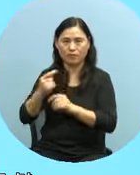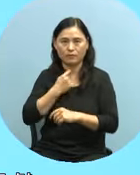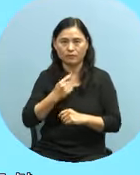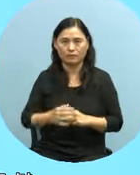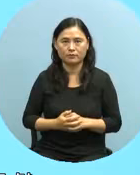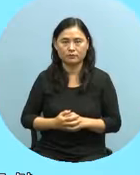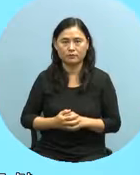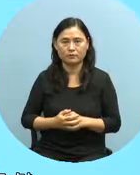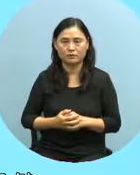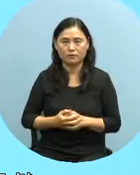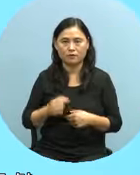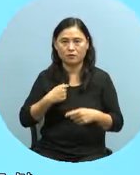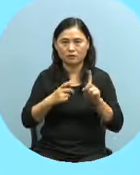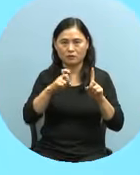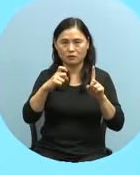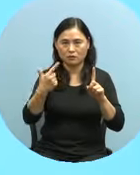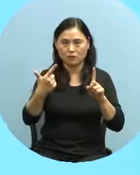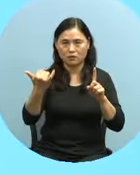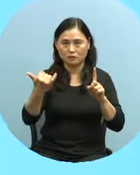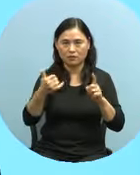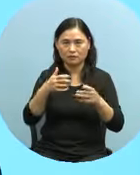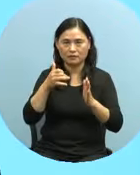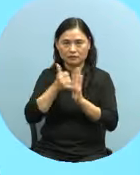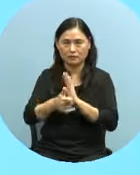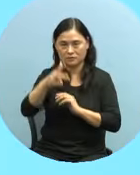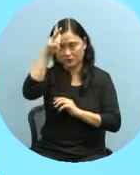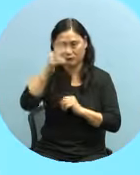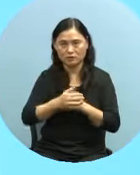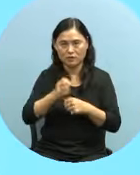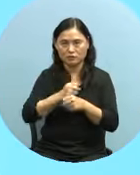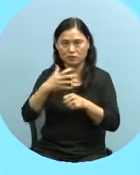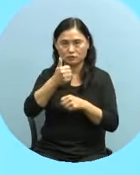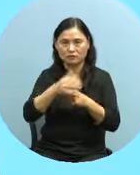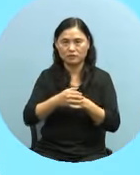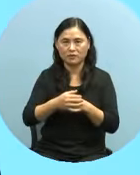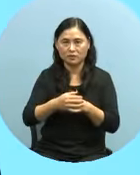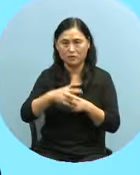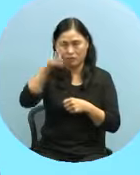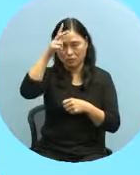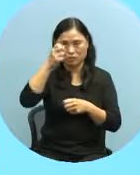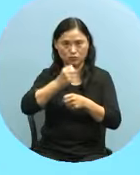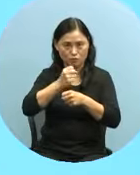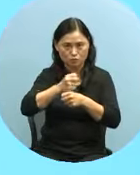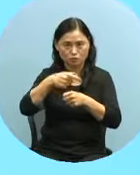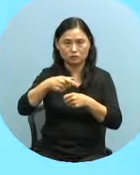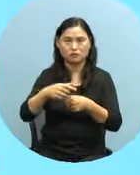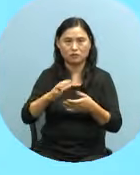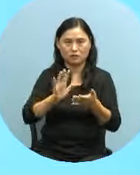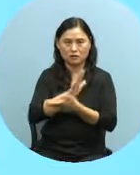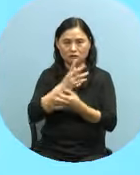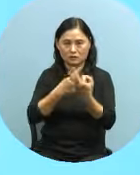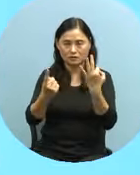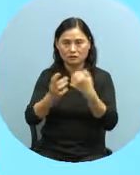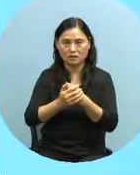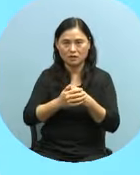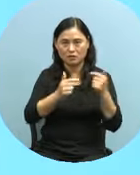出貢獻。我1986年加入政府政務主任職系，在公務員系統工作了31